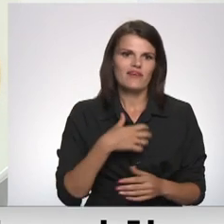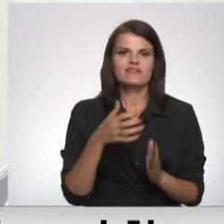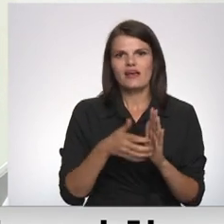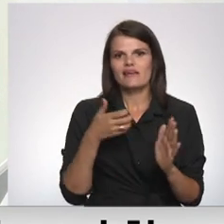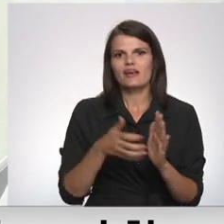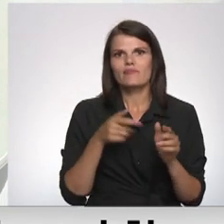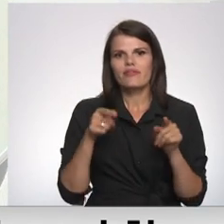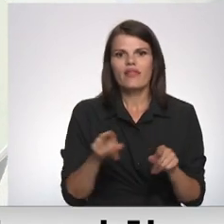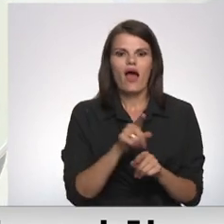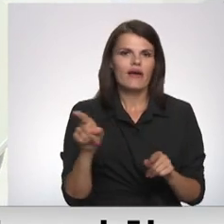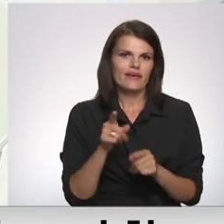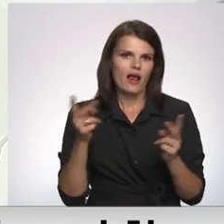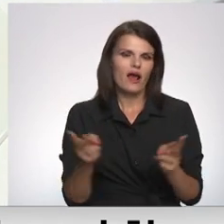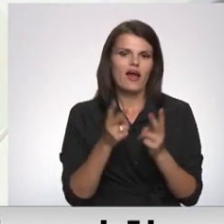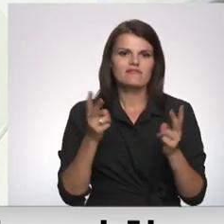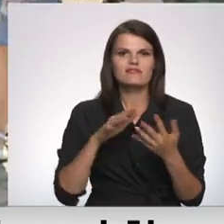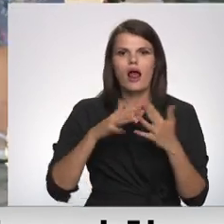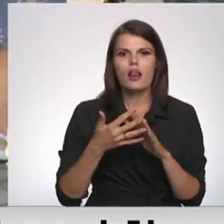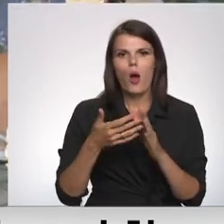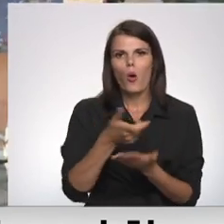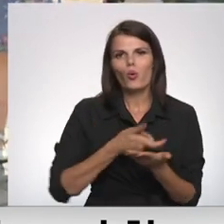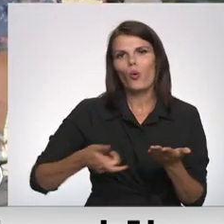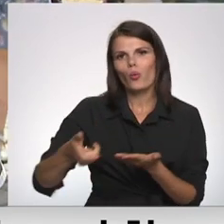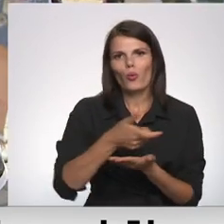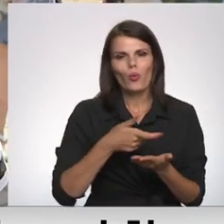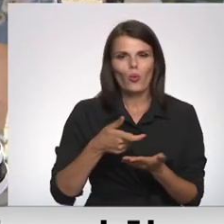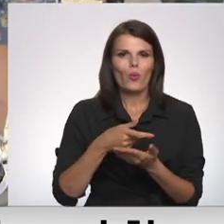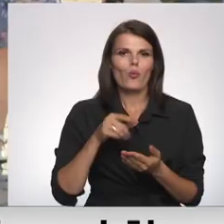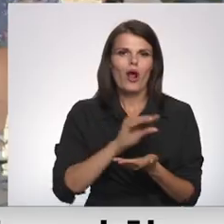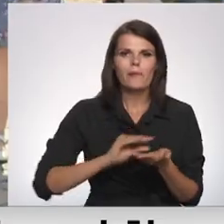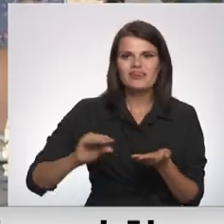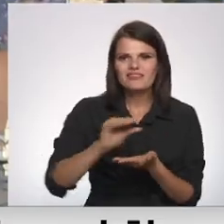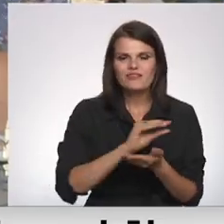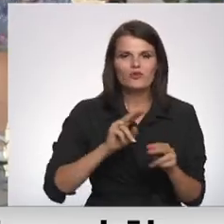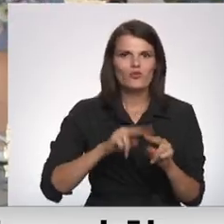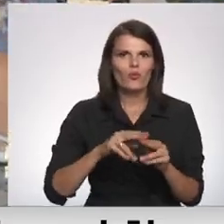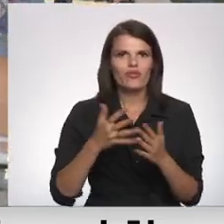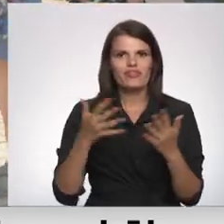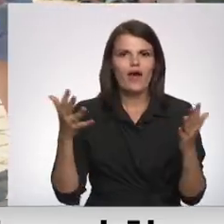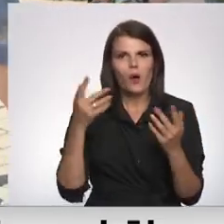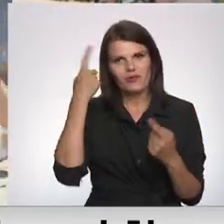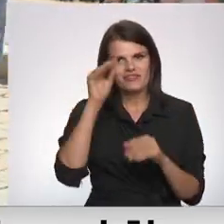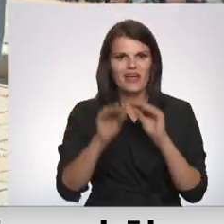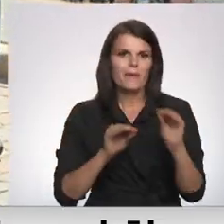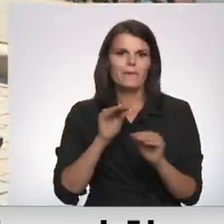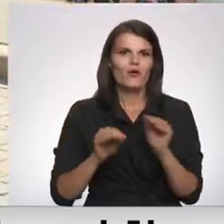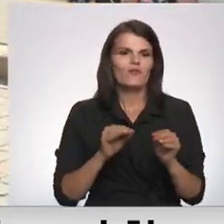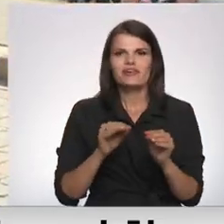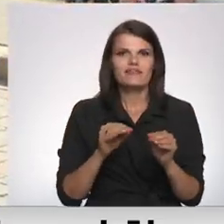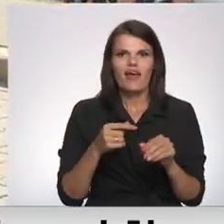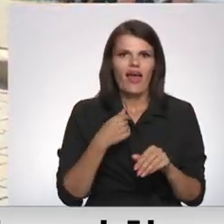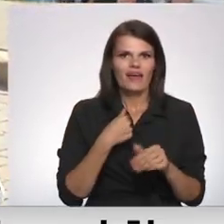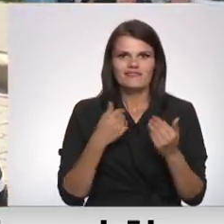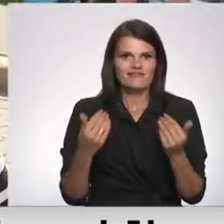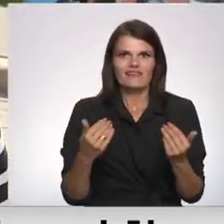klasiska lauku kūciņa. Ar tādiem klasiskiem biskvītiņiem un ar ļoti daudz improvizācijas, jo godīgi. Man nav, es īsti